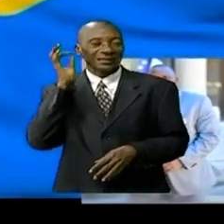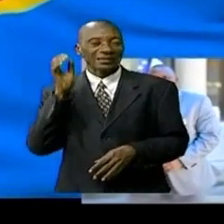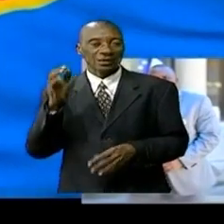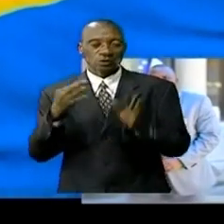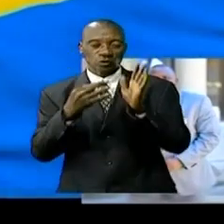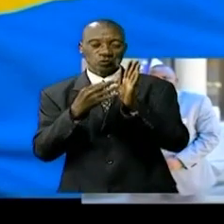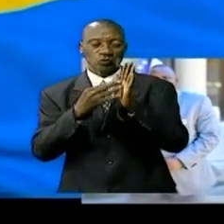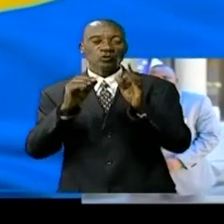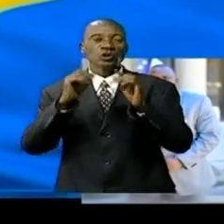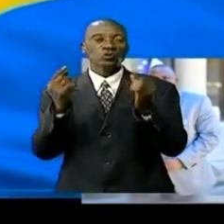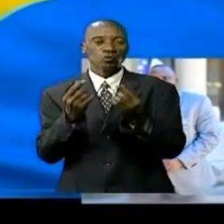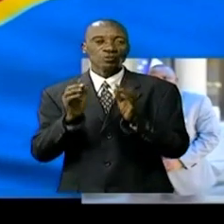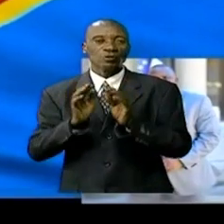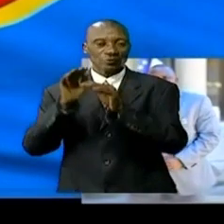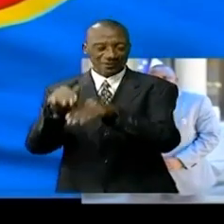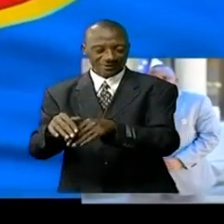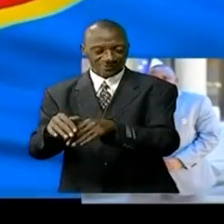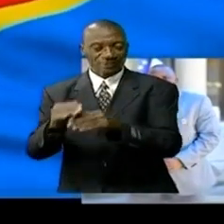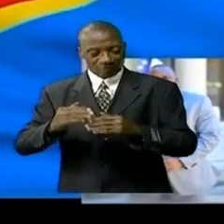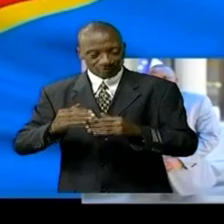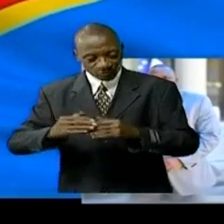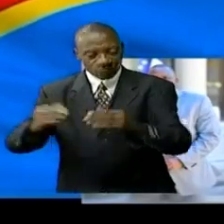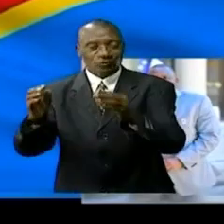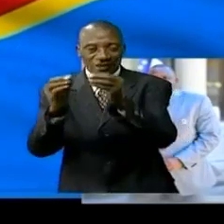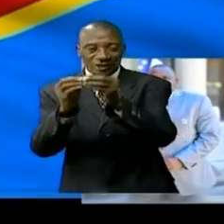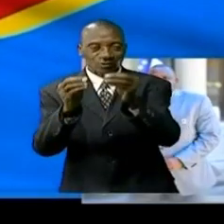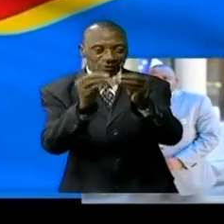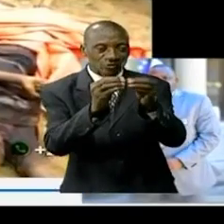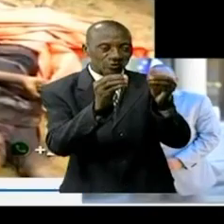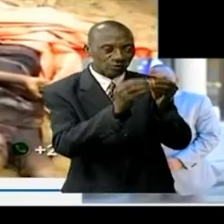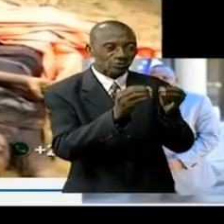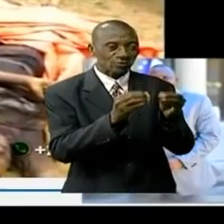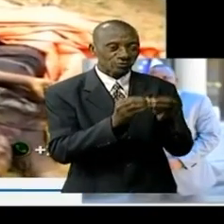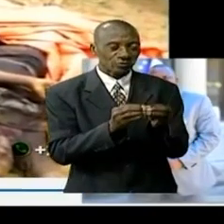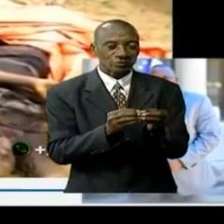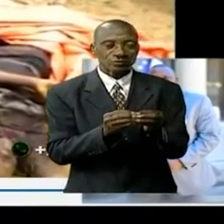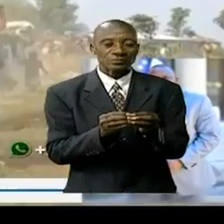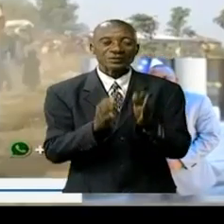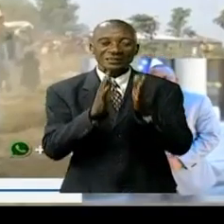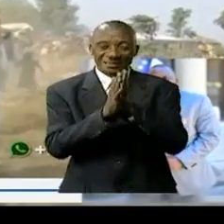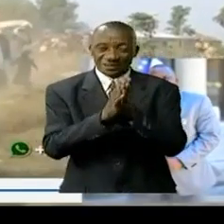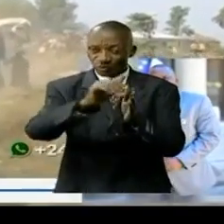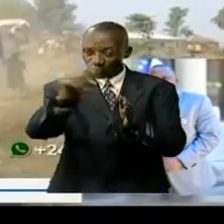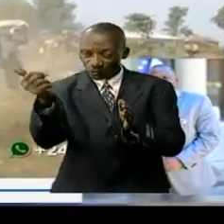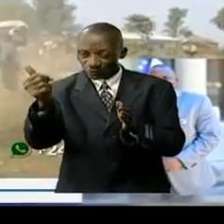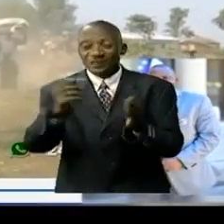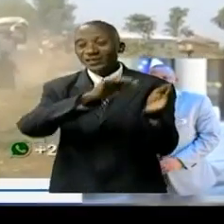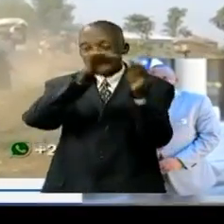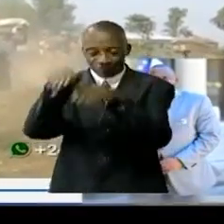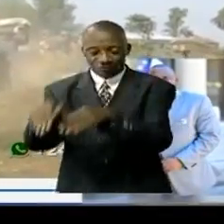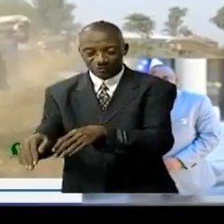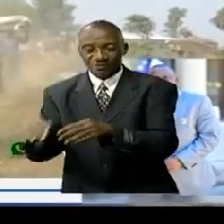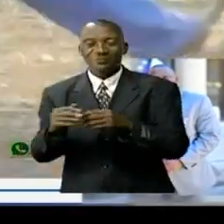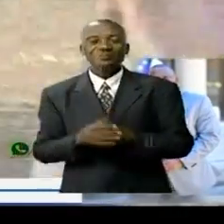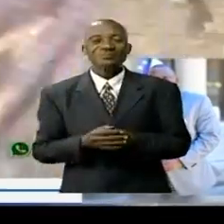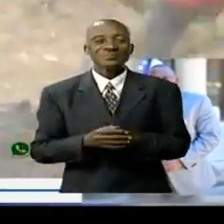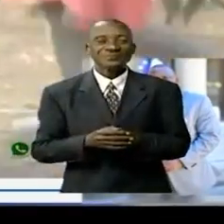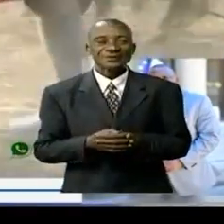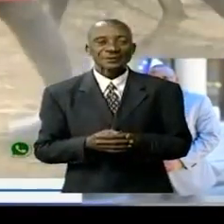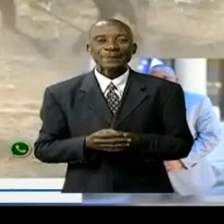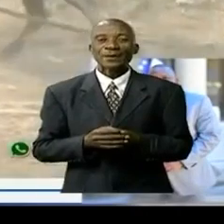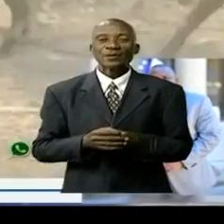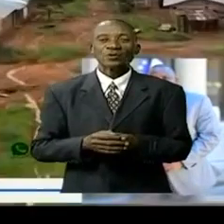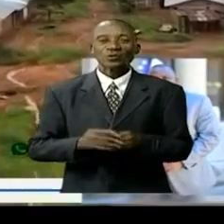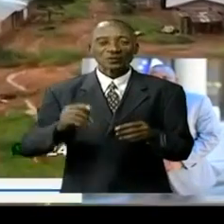les travaux en attendant l'arrivée ce même jour d'une dizaine d'autres mouvements. Les groupes qui ont participé ces jours sont venus de la province du